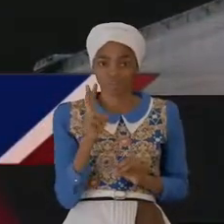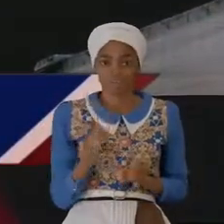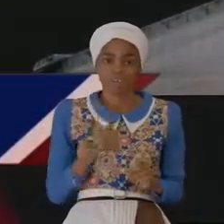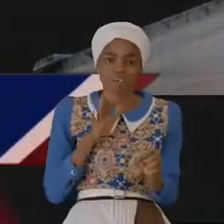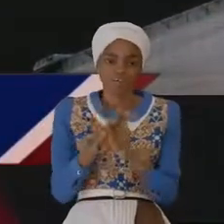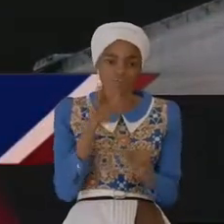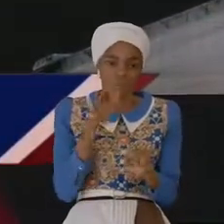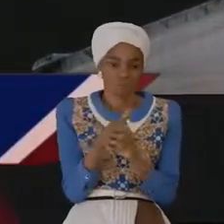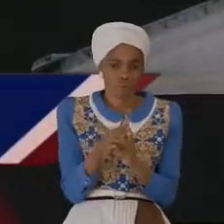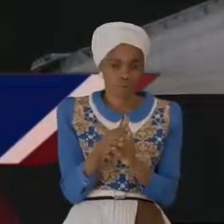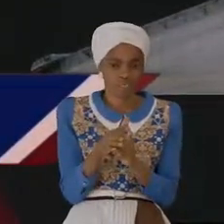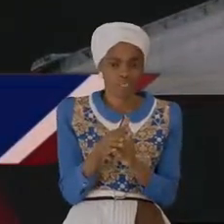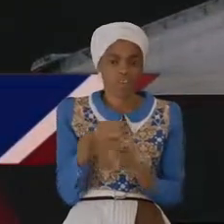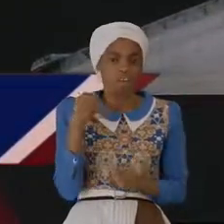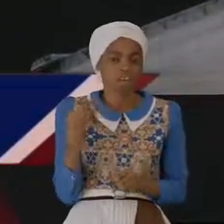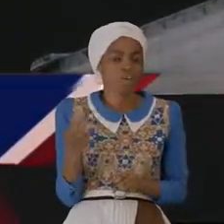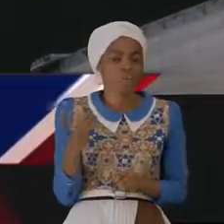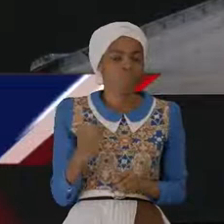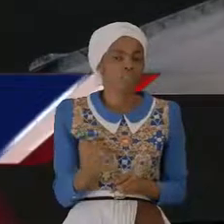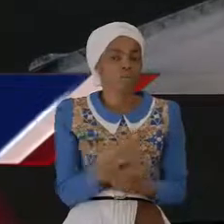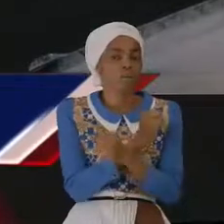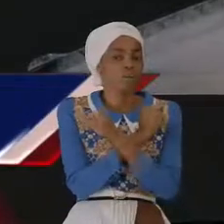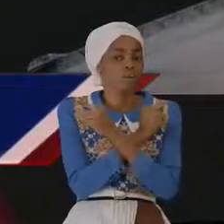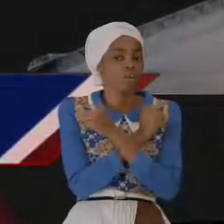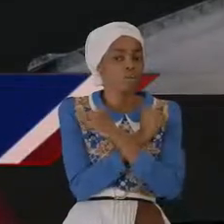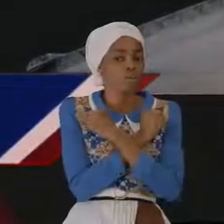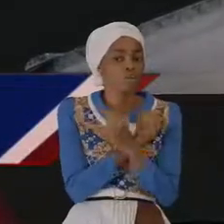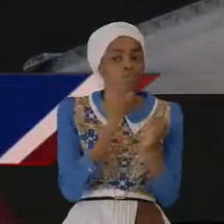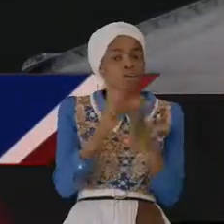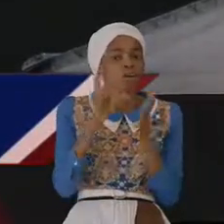l'accomplissement de la loi d'amour,